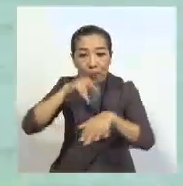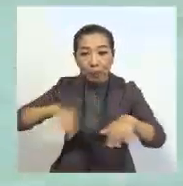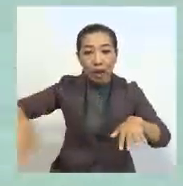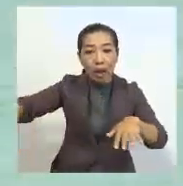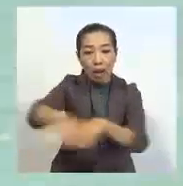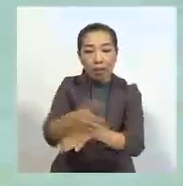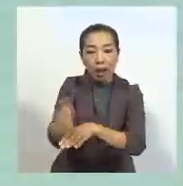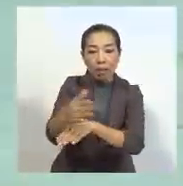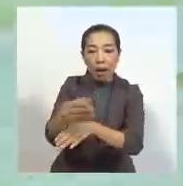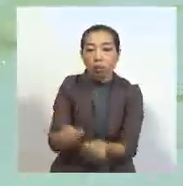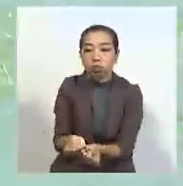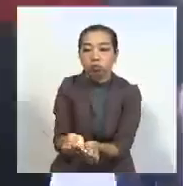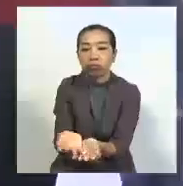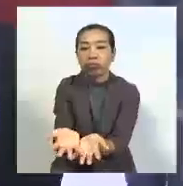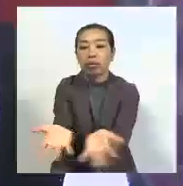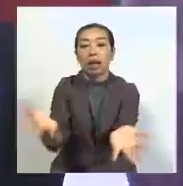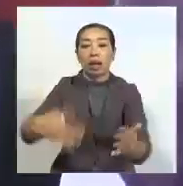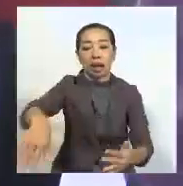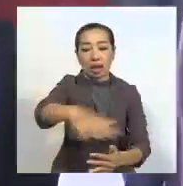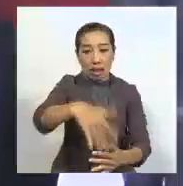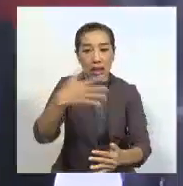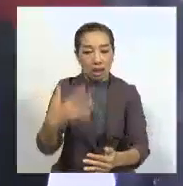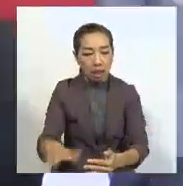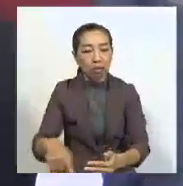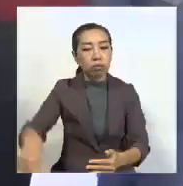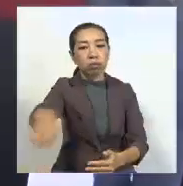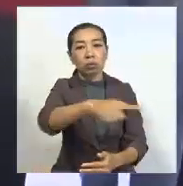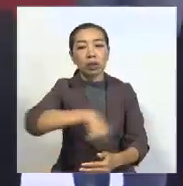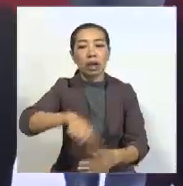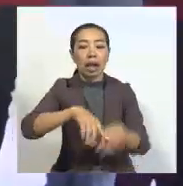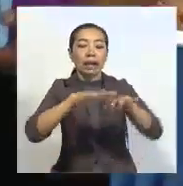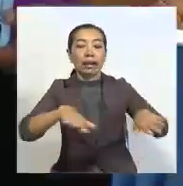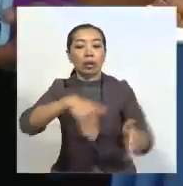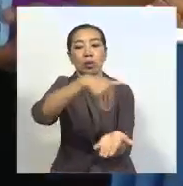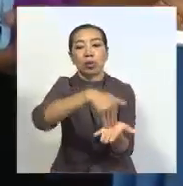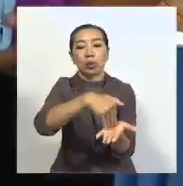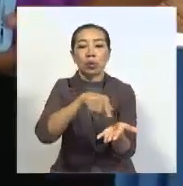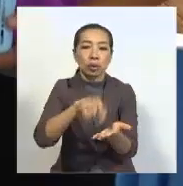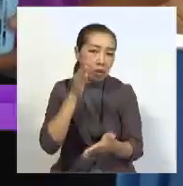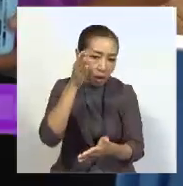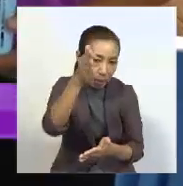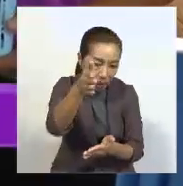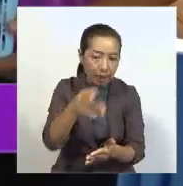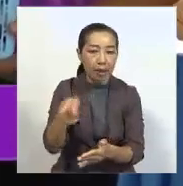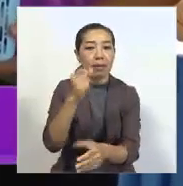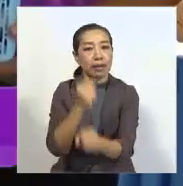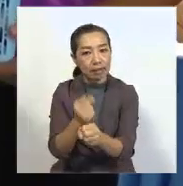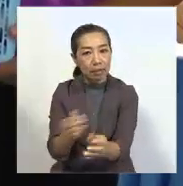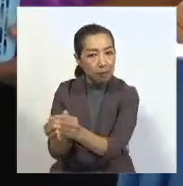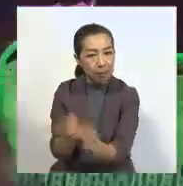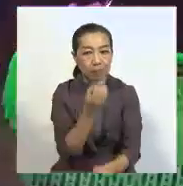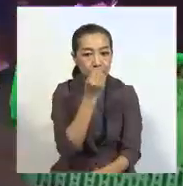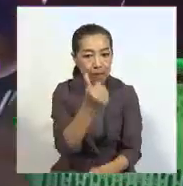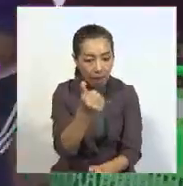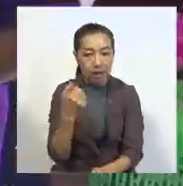นบ่อดินเพื่อหวังให้ผลิดอกออกผลแล้วก็เจริญเติบโตเพื่อเป็นอาหารให้กับเด็กๆภายในศูนย์แล้วค่ะยังร่วมมอบชุดของขวัญให้กับ